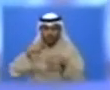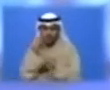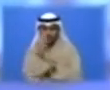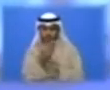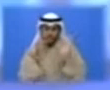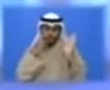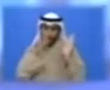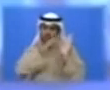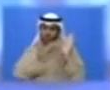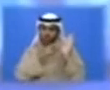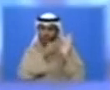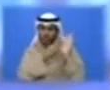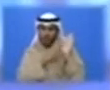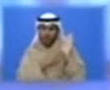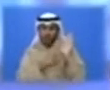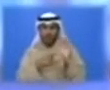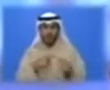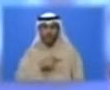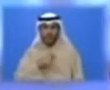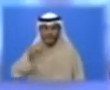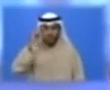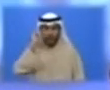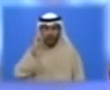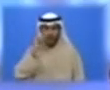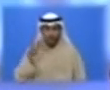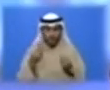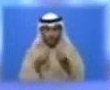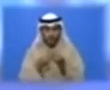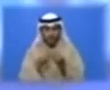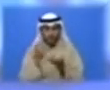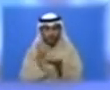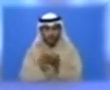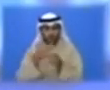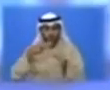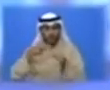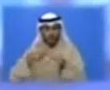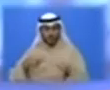لشؤون مجلس الأمة الدكتور علي العمير وعدد من القيادات النفطية.